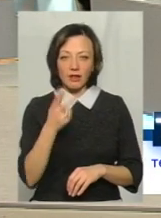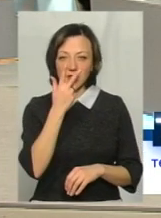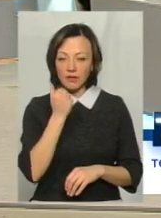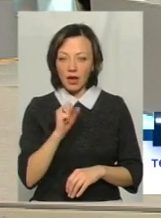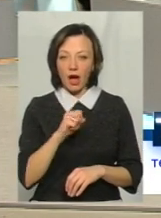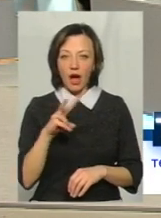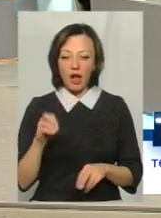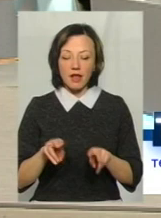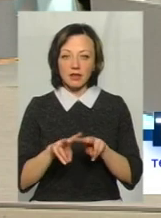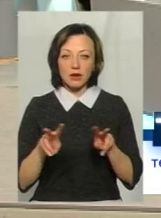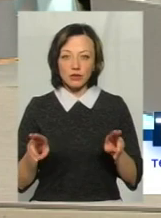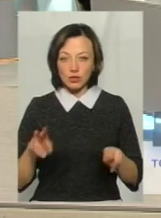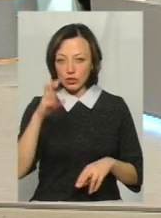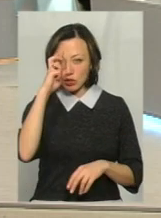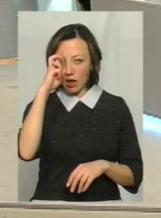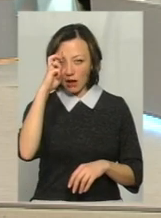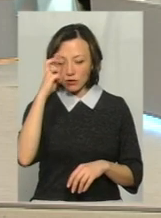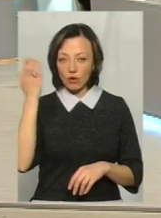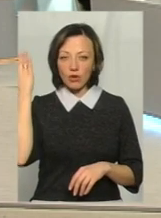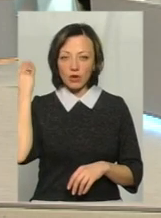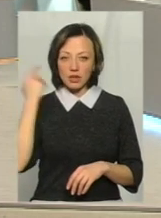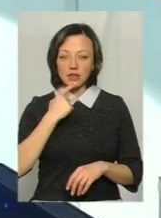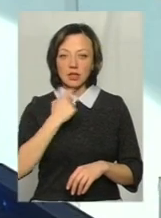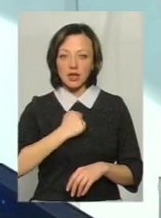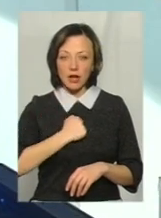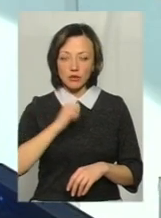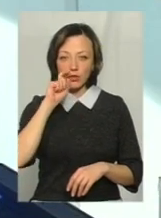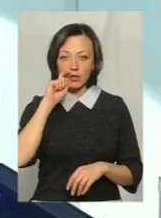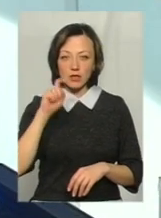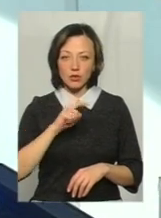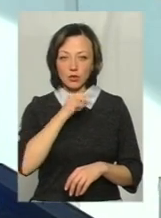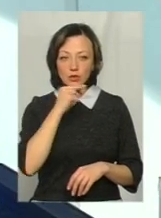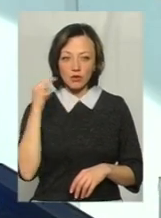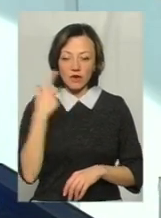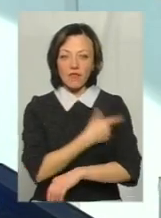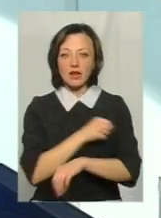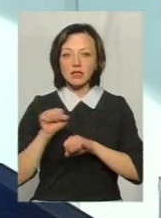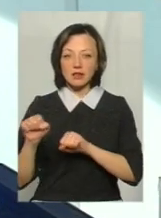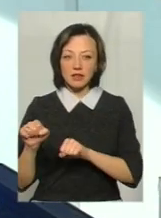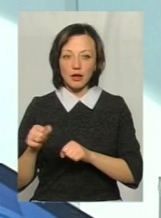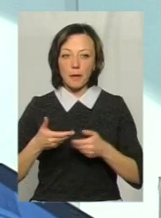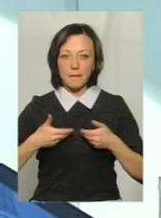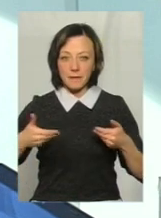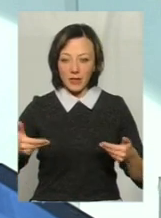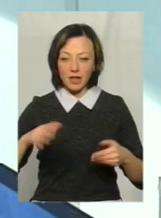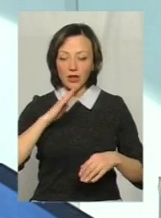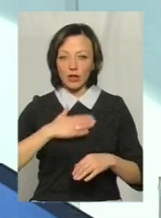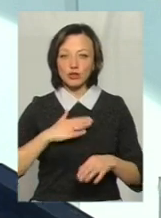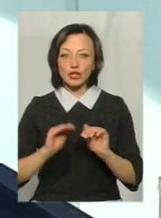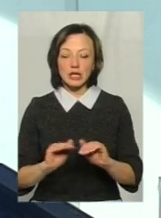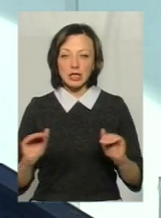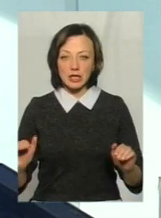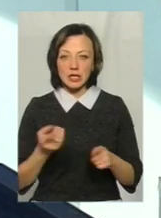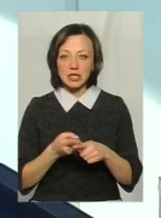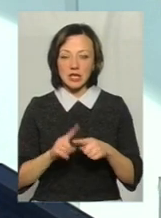Але такою само державною, колись радянською, українською, російською вакциною щепилися ми, щепилися наші діти.